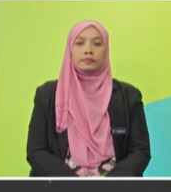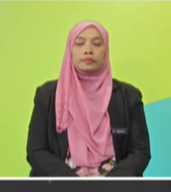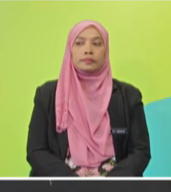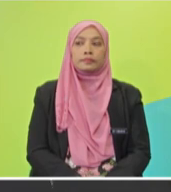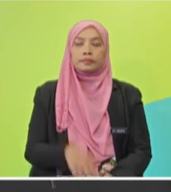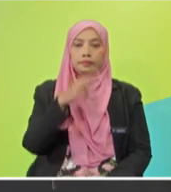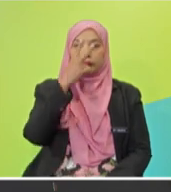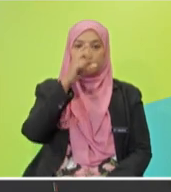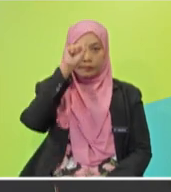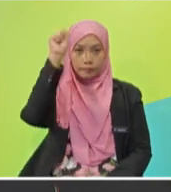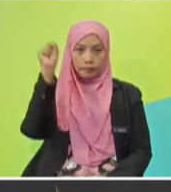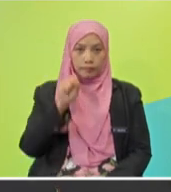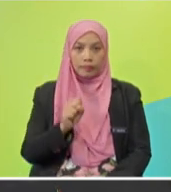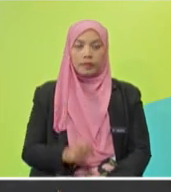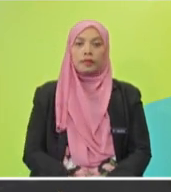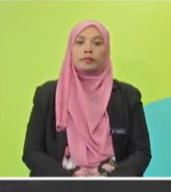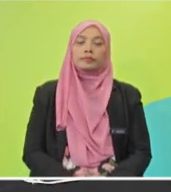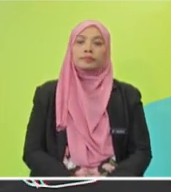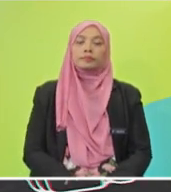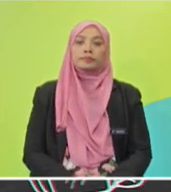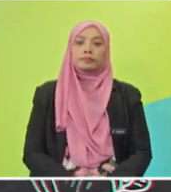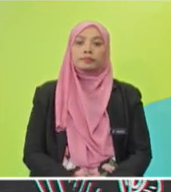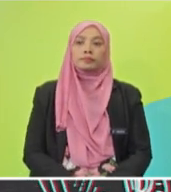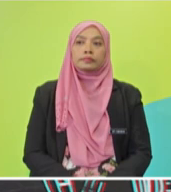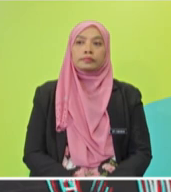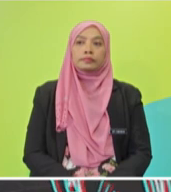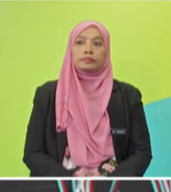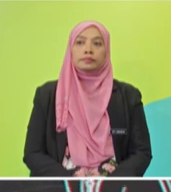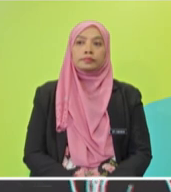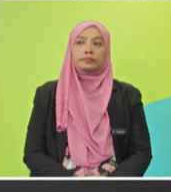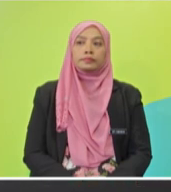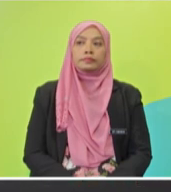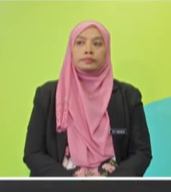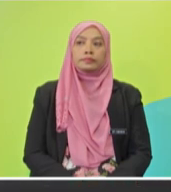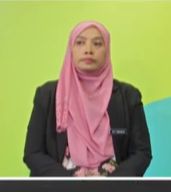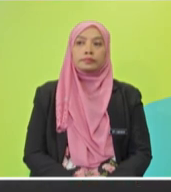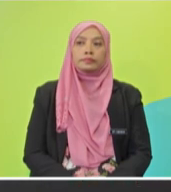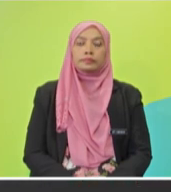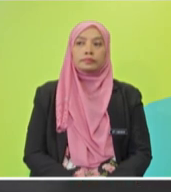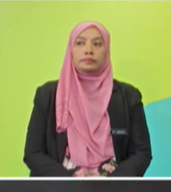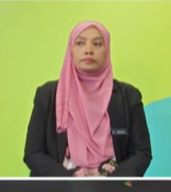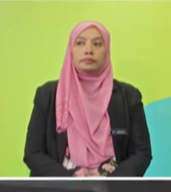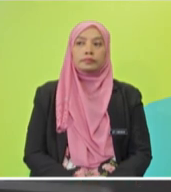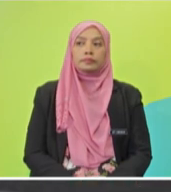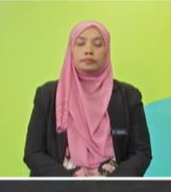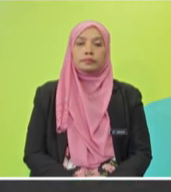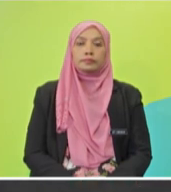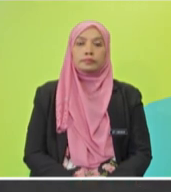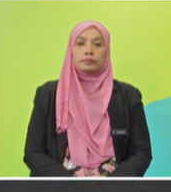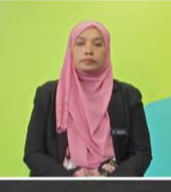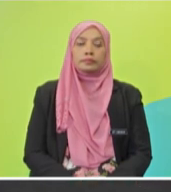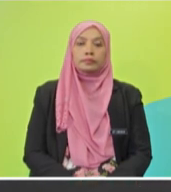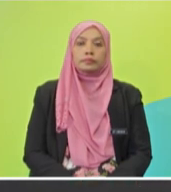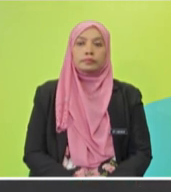3:1/5 meter kepada 480 sentimeter kepada 6,400